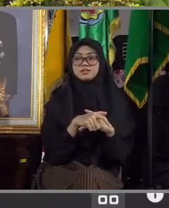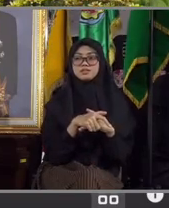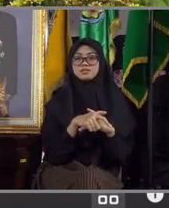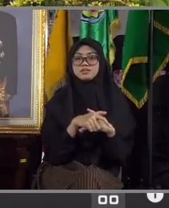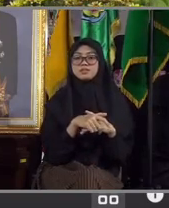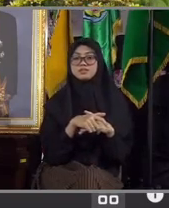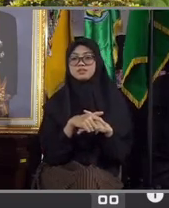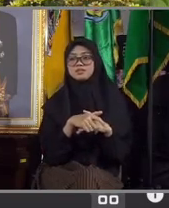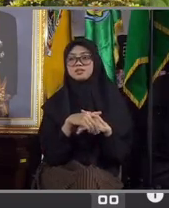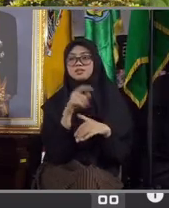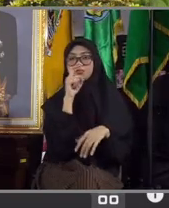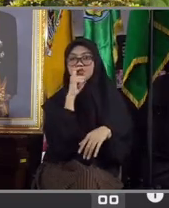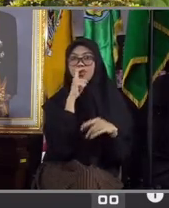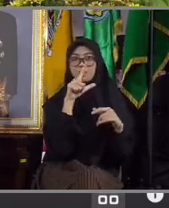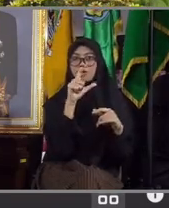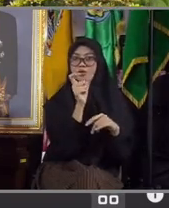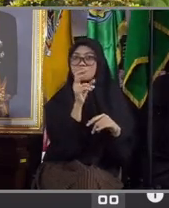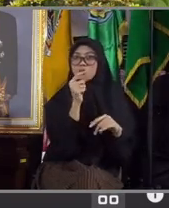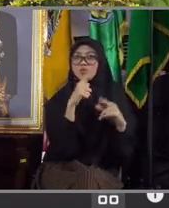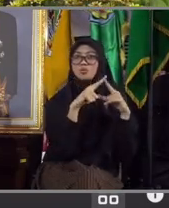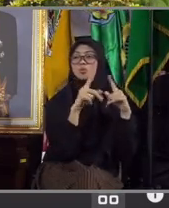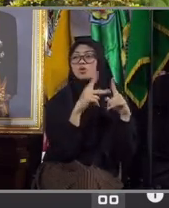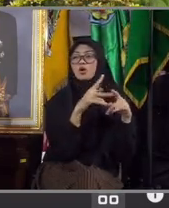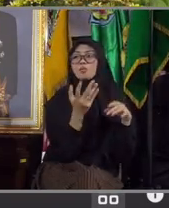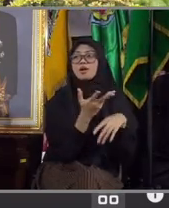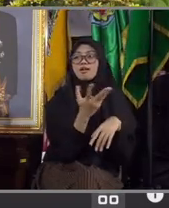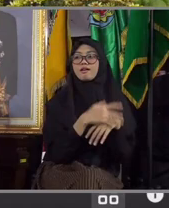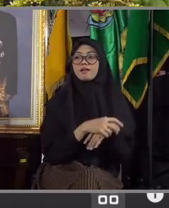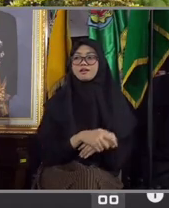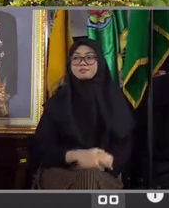Coba Pak Lurah, Bunti, Pak Lurah.